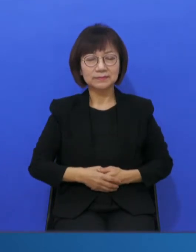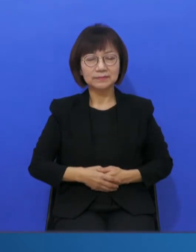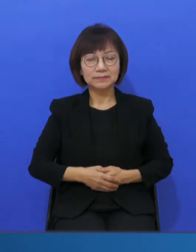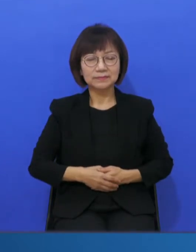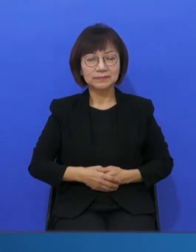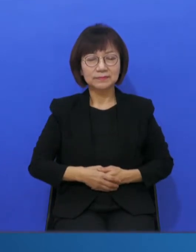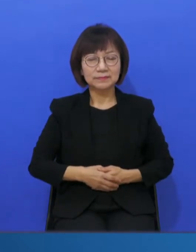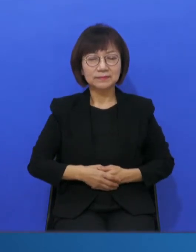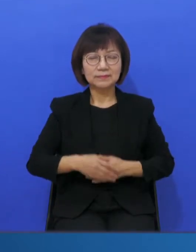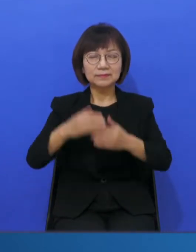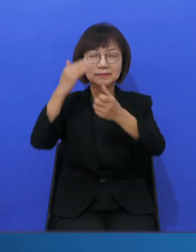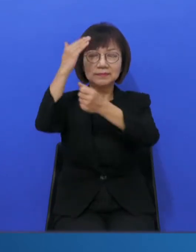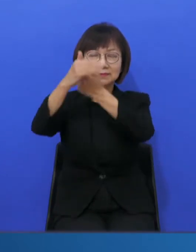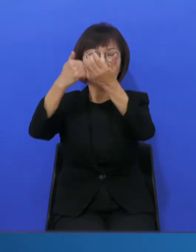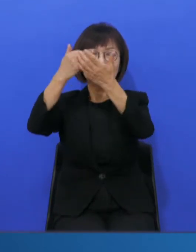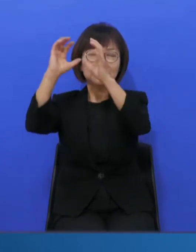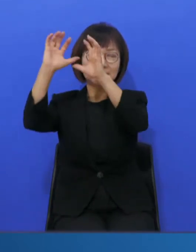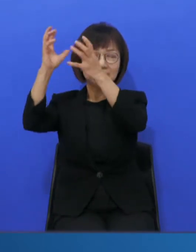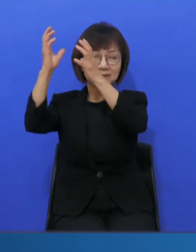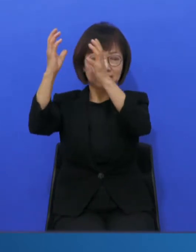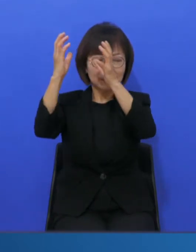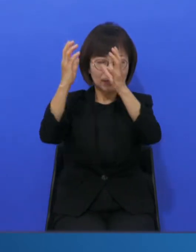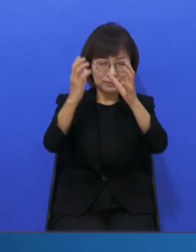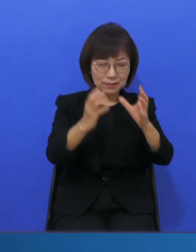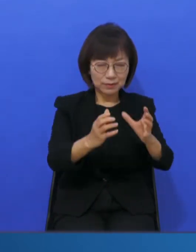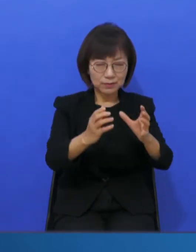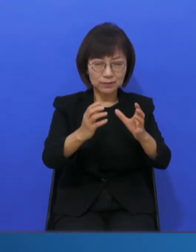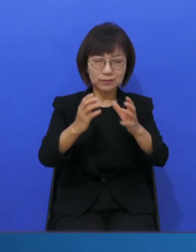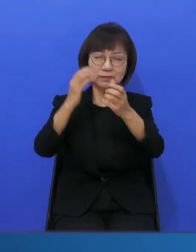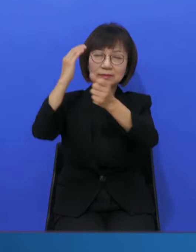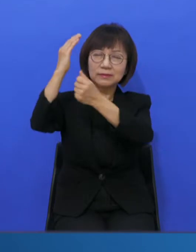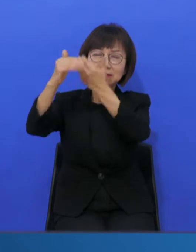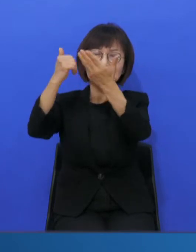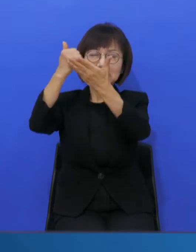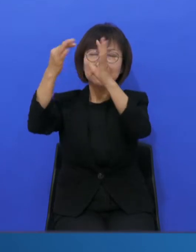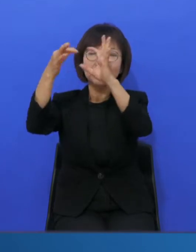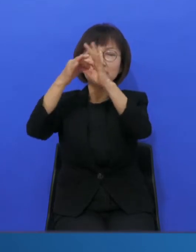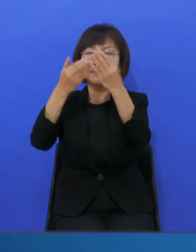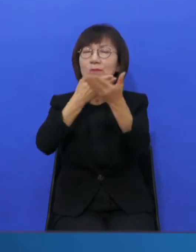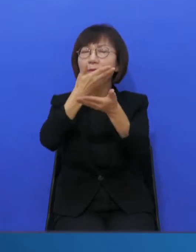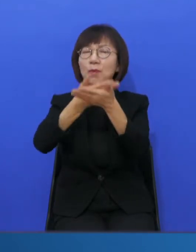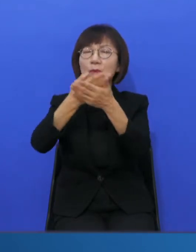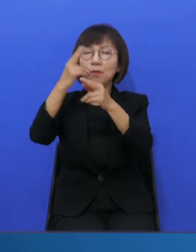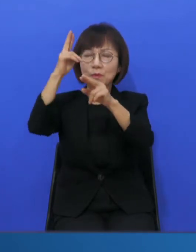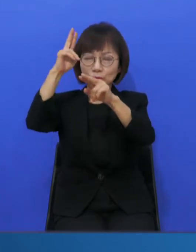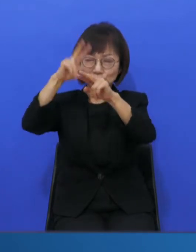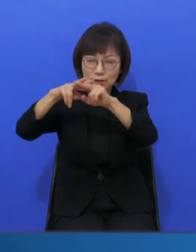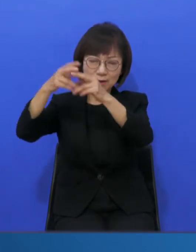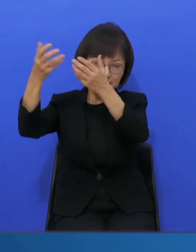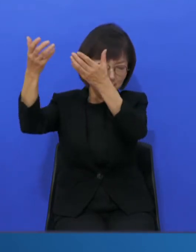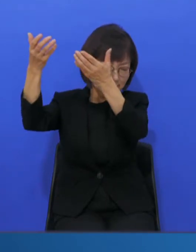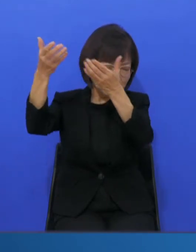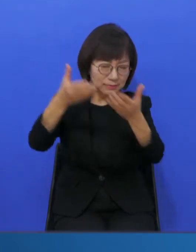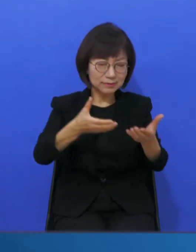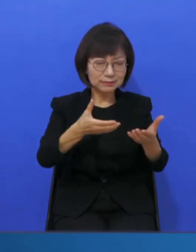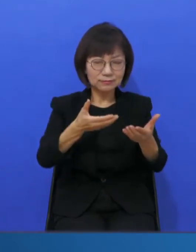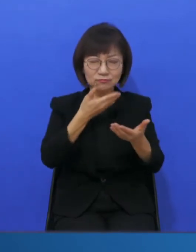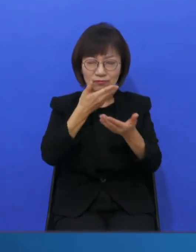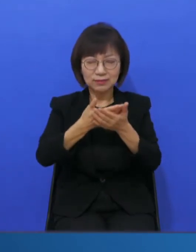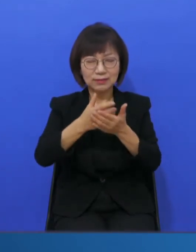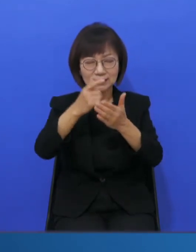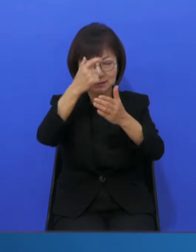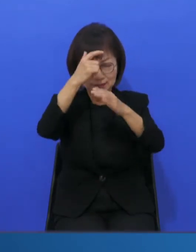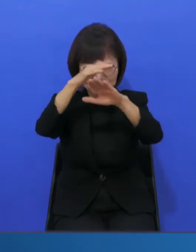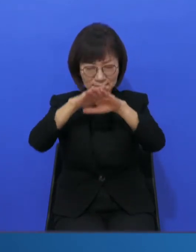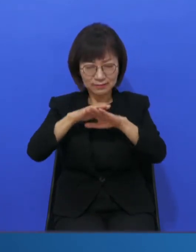you. 하나님의 나라가 임하며 하나님의 보좌가 임하는 귀한 예배가 되게 하옵소서. May it be a precious worship where the kingdom